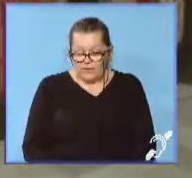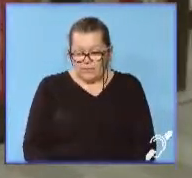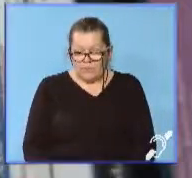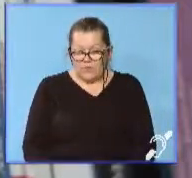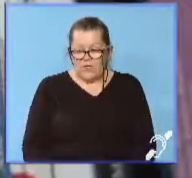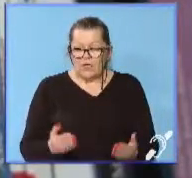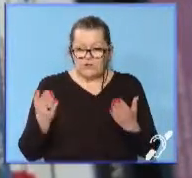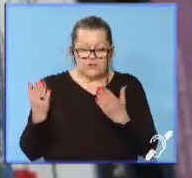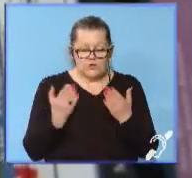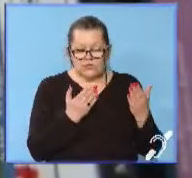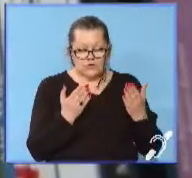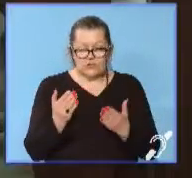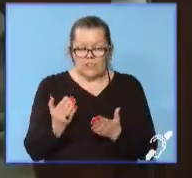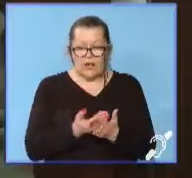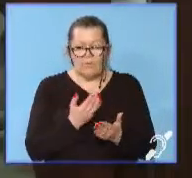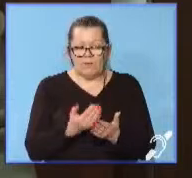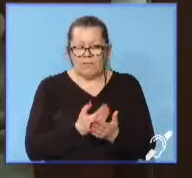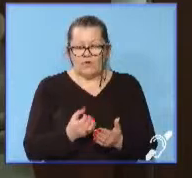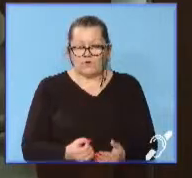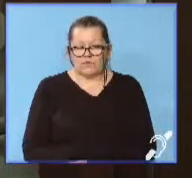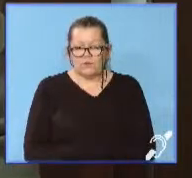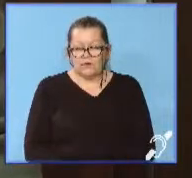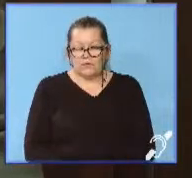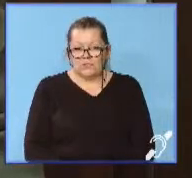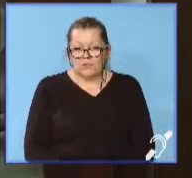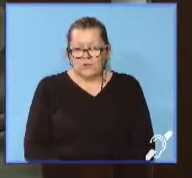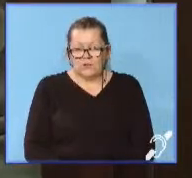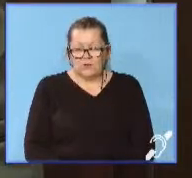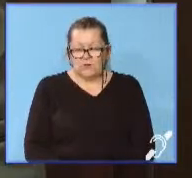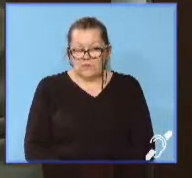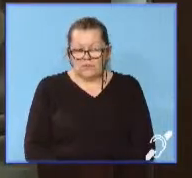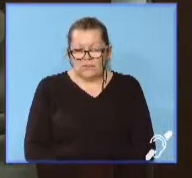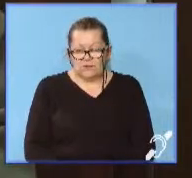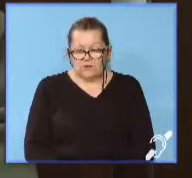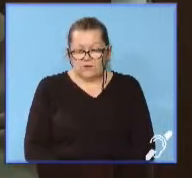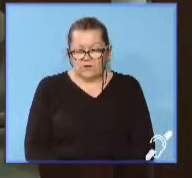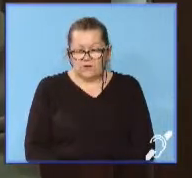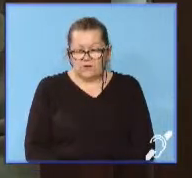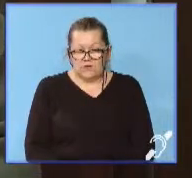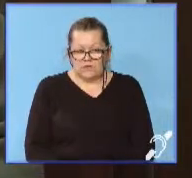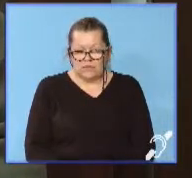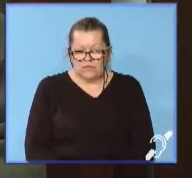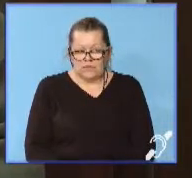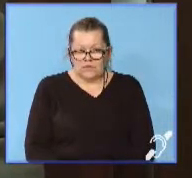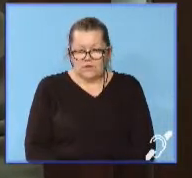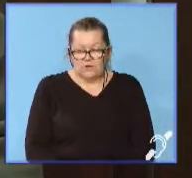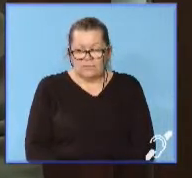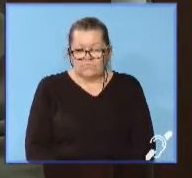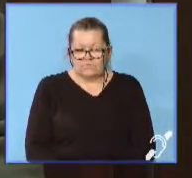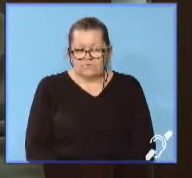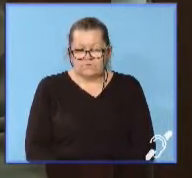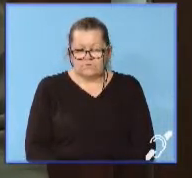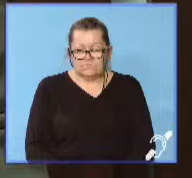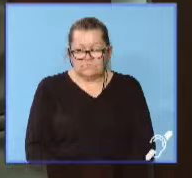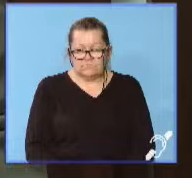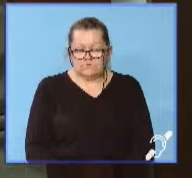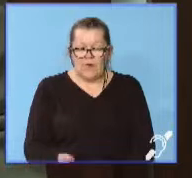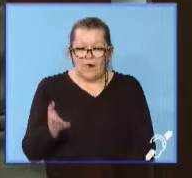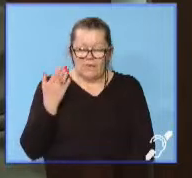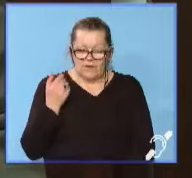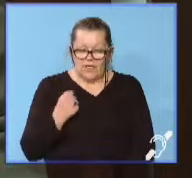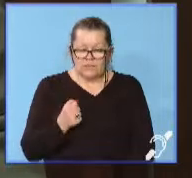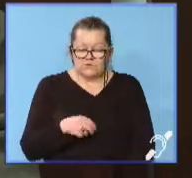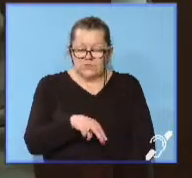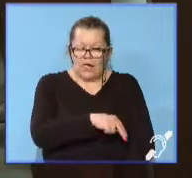culturală izolată de mediul exterior protejată cumva de stimulii aceștia de care vorbeam prin